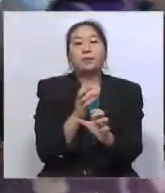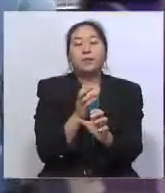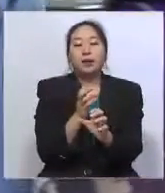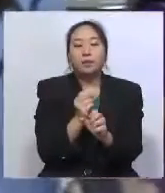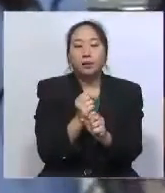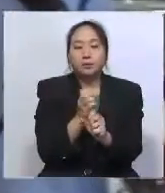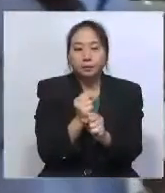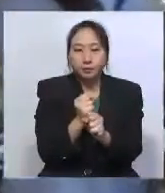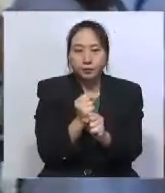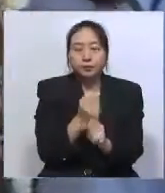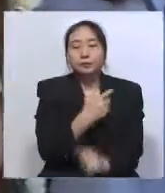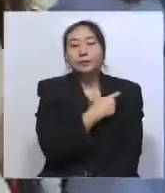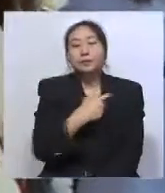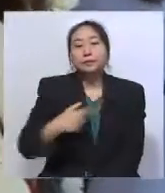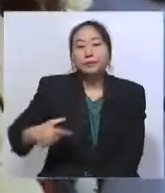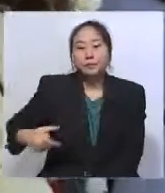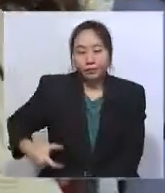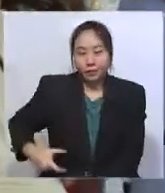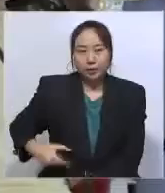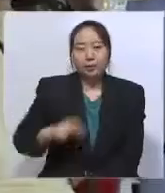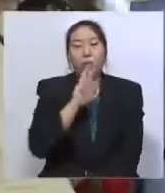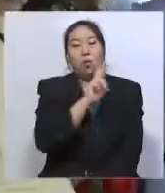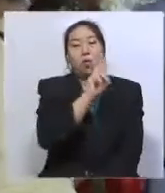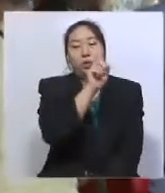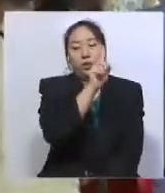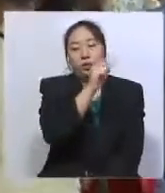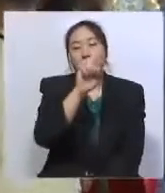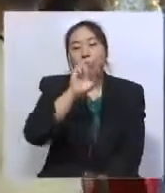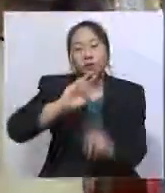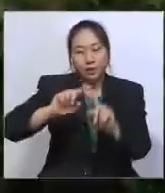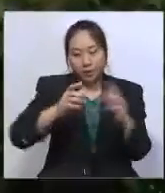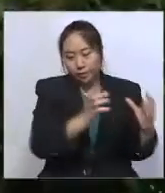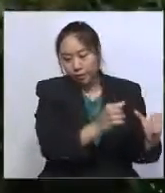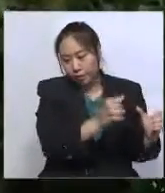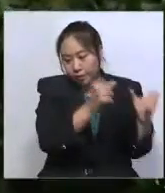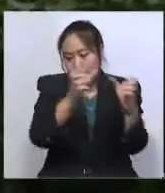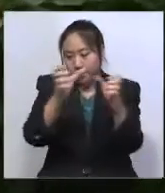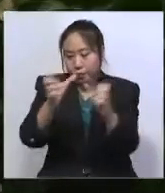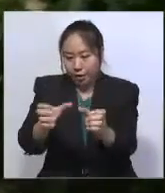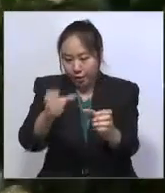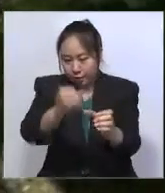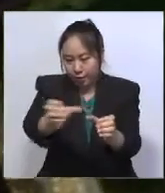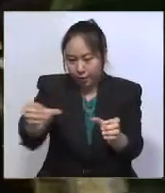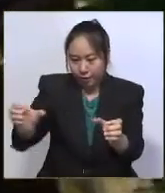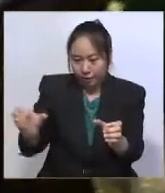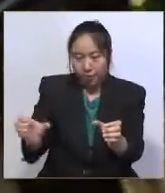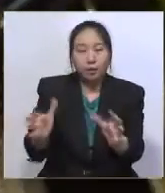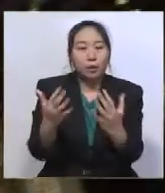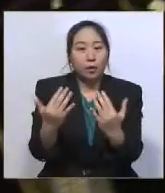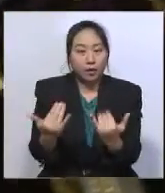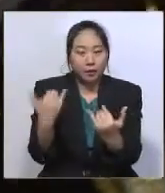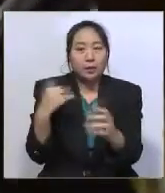รมรูปพระบูรพกษัตริย์แห่งกรุงรัตนโกสินทร์มาประดิษฐานปัจจุบันมี